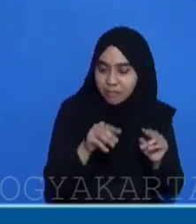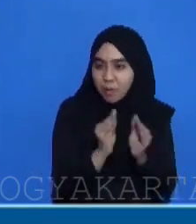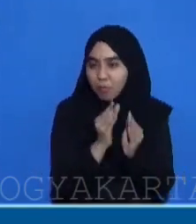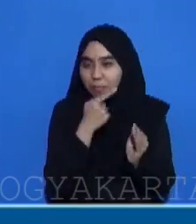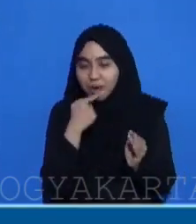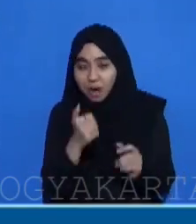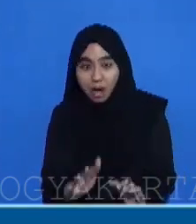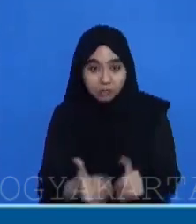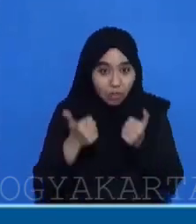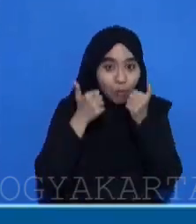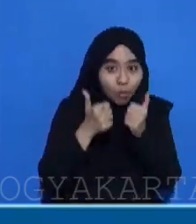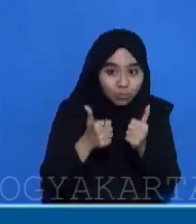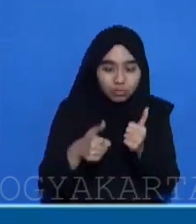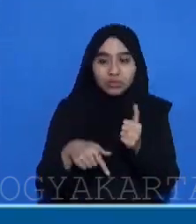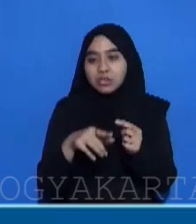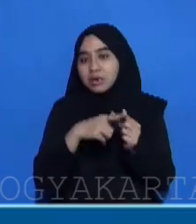ingkang